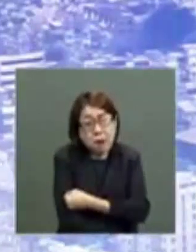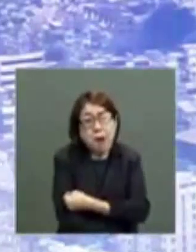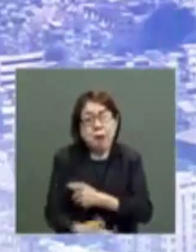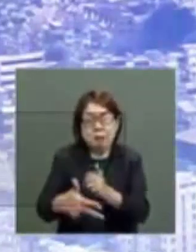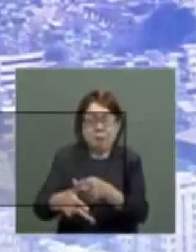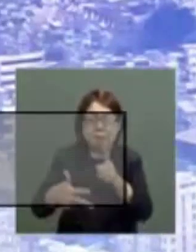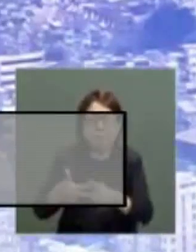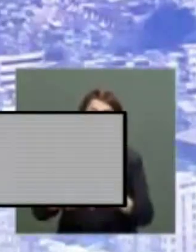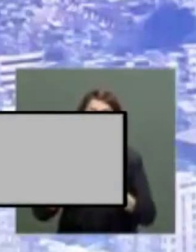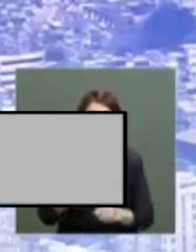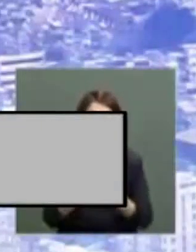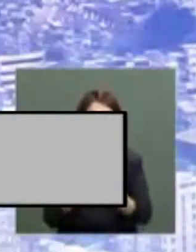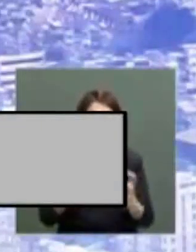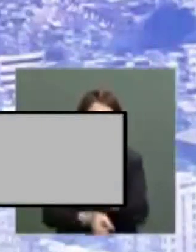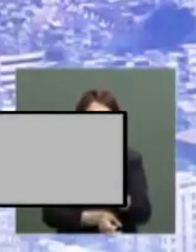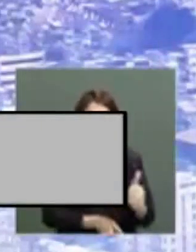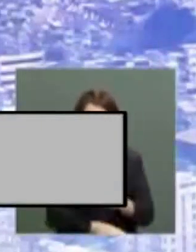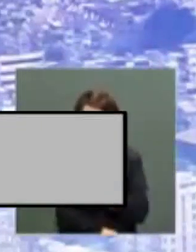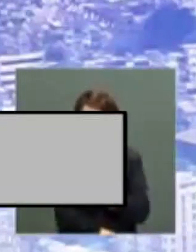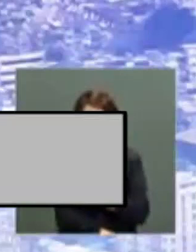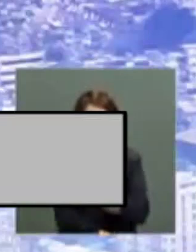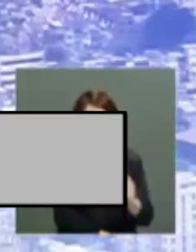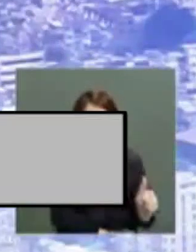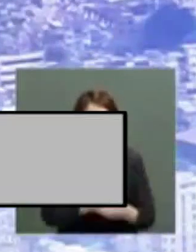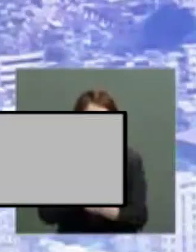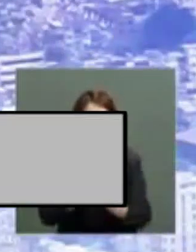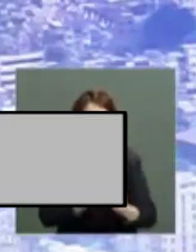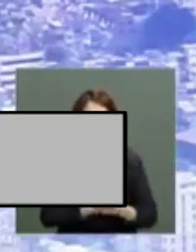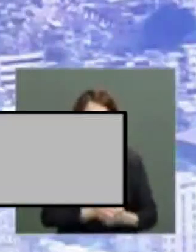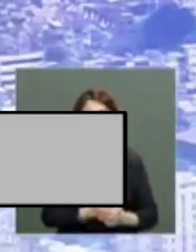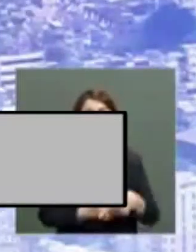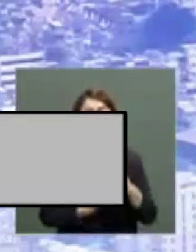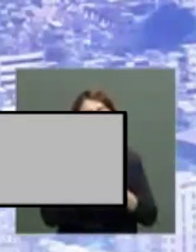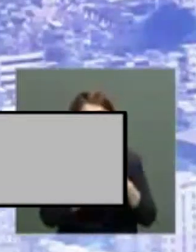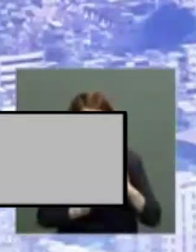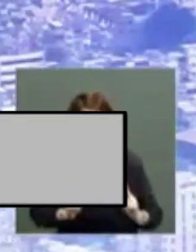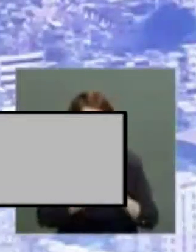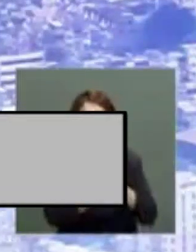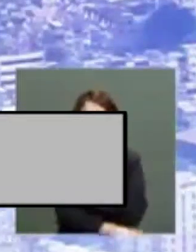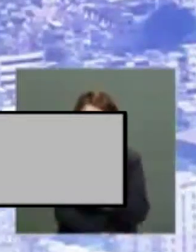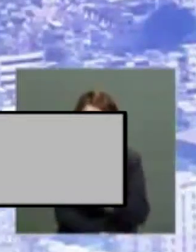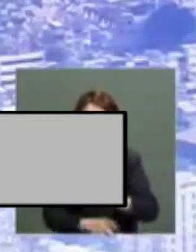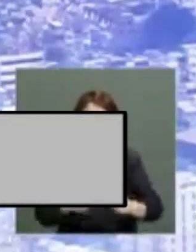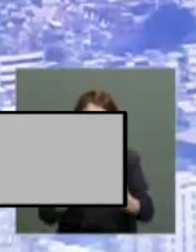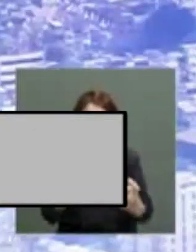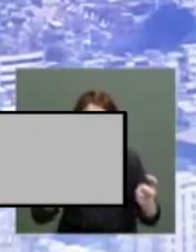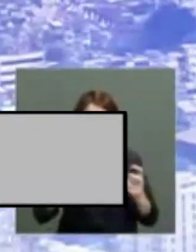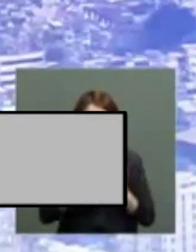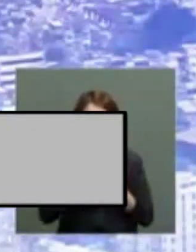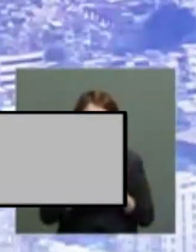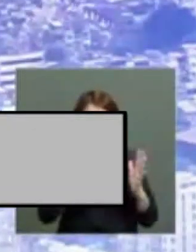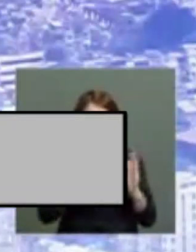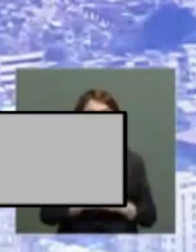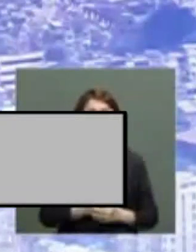ารย์ศาสตราจารย์เกียรติคุณอาจารย์อุดมขชินธรนะครับท่านปลัดกระทรวงสาธารณสุขแล้วก็คนจำนวนมาก